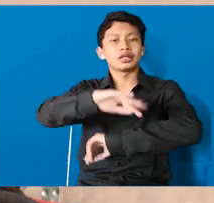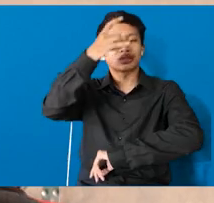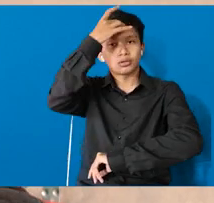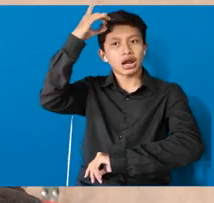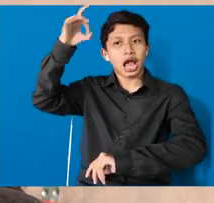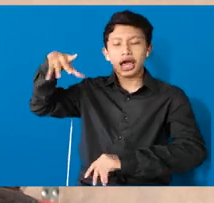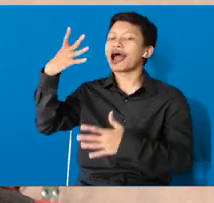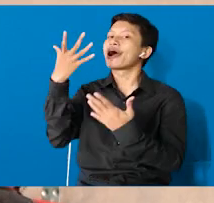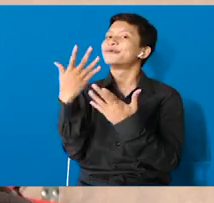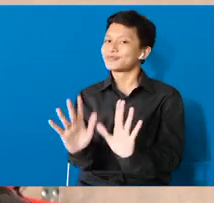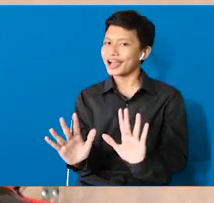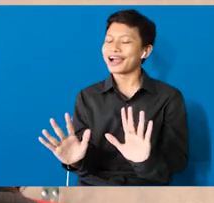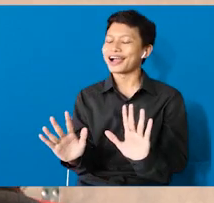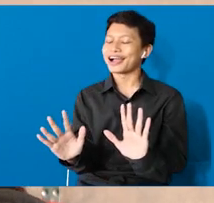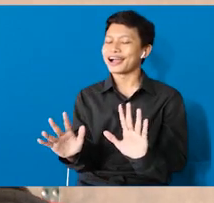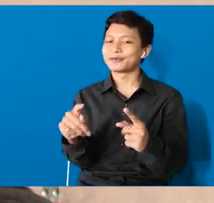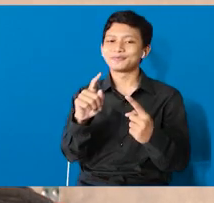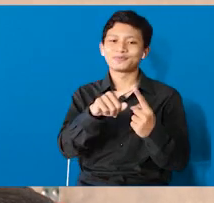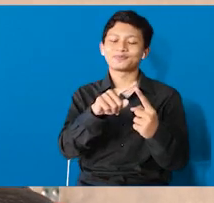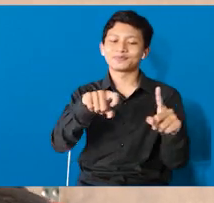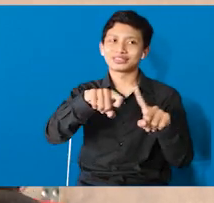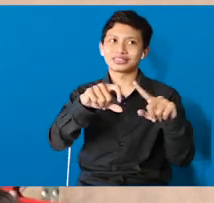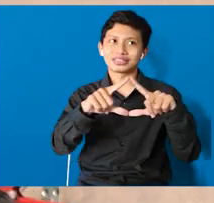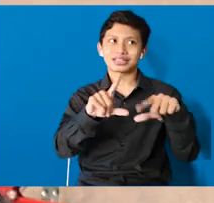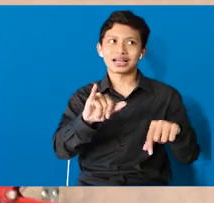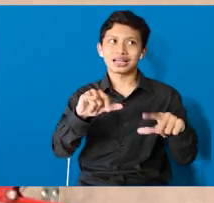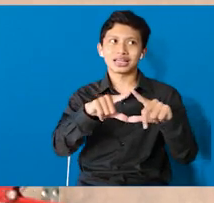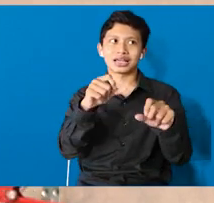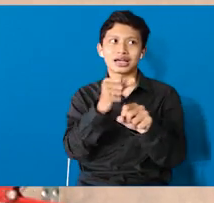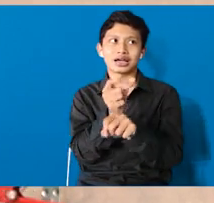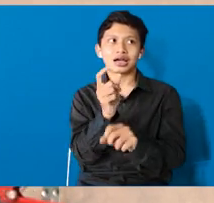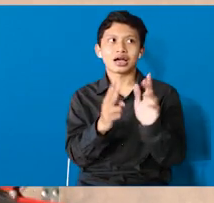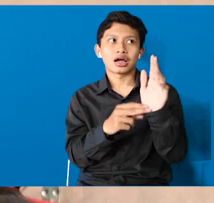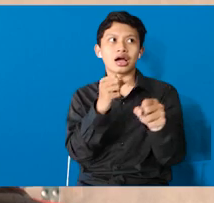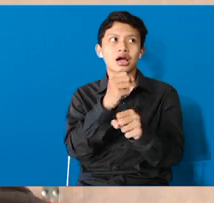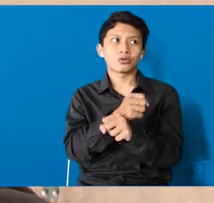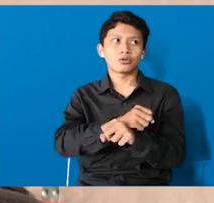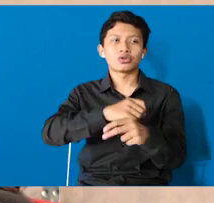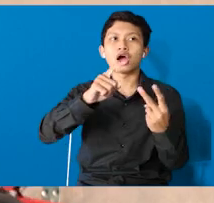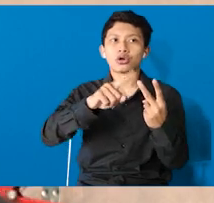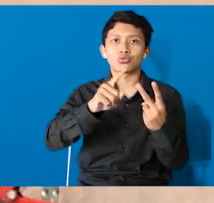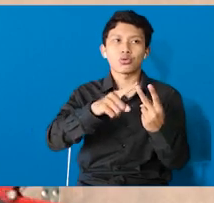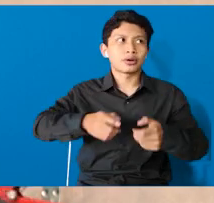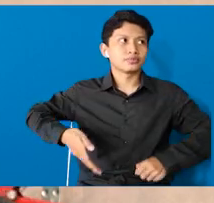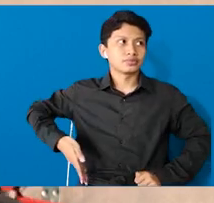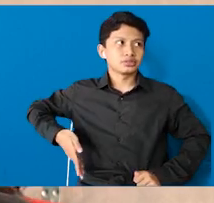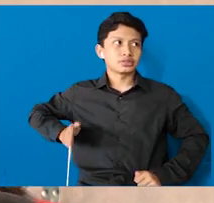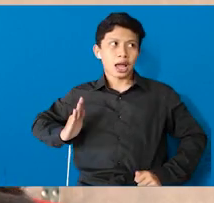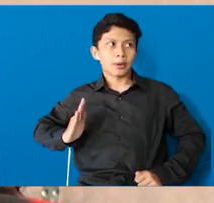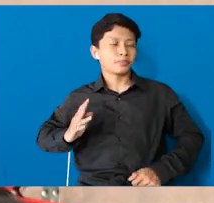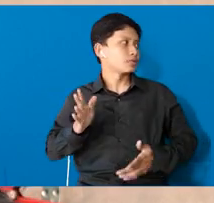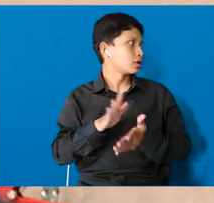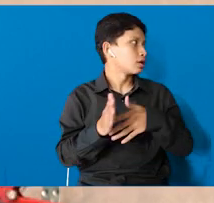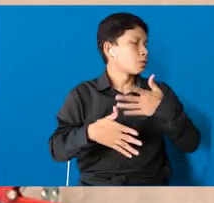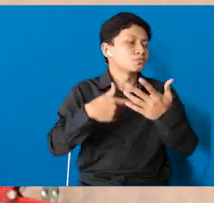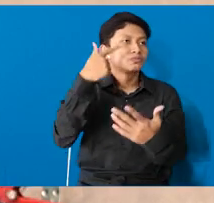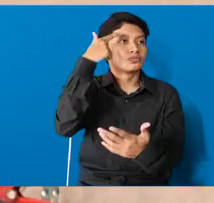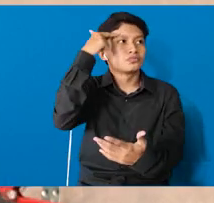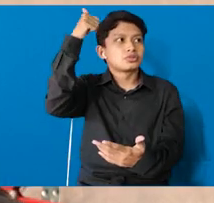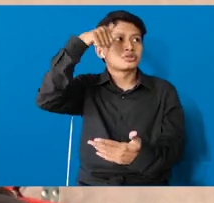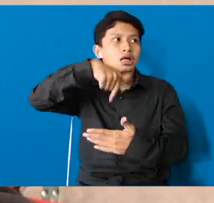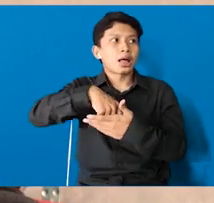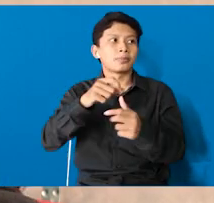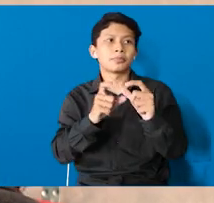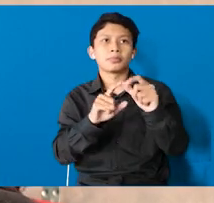kelurahan. Okay. Itu sudah ada di Kali Agung, diinisiasi dari Sigap, kemudian dari Sukoreno juga diinisiasi